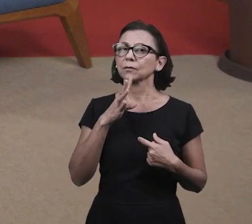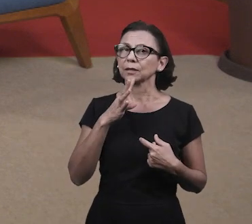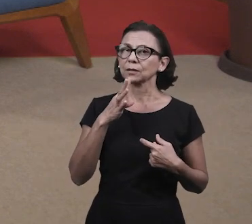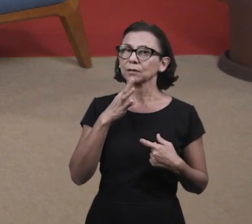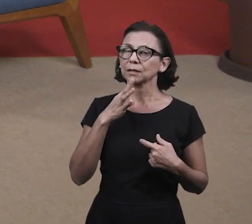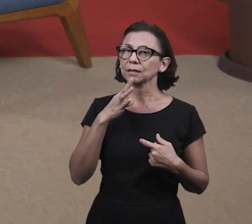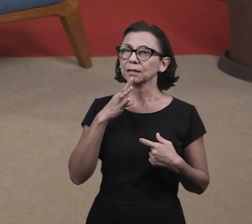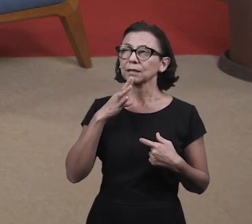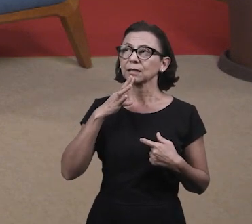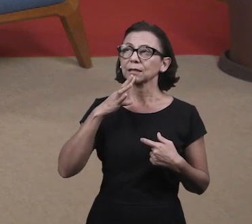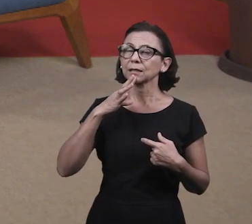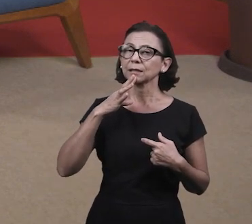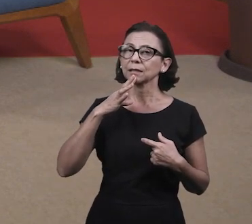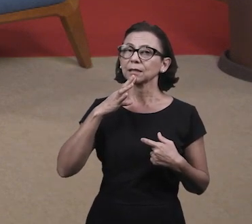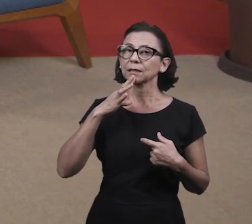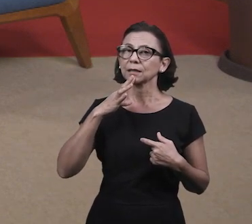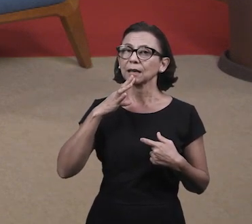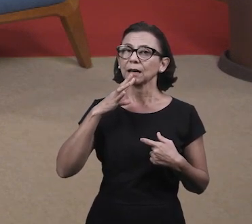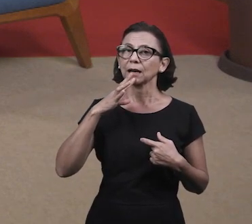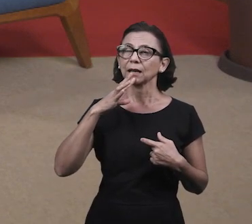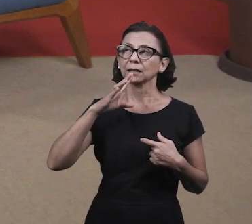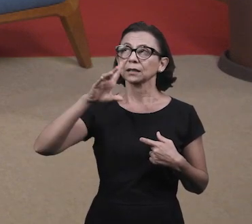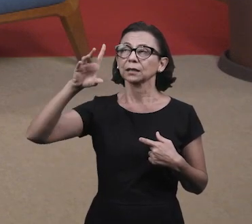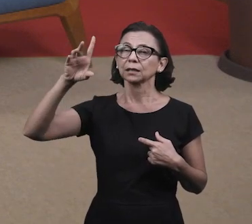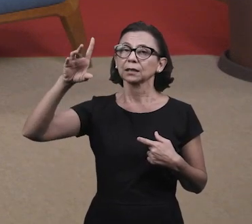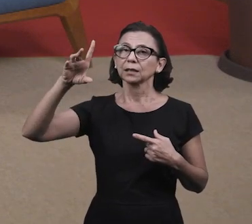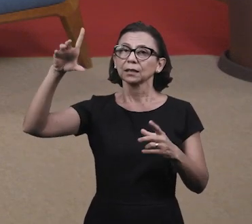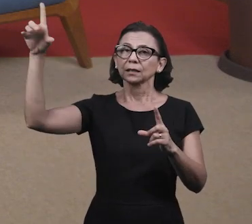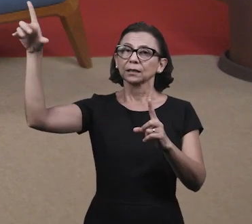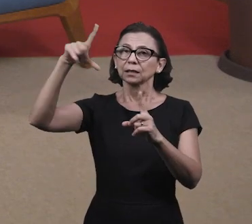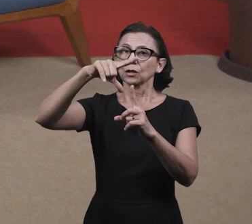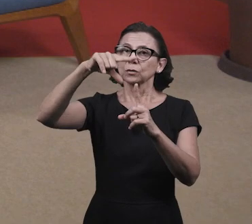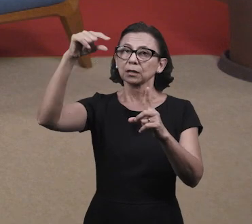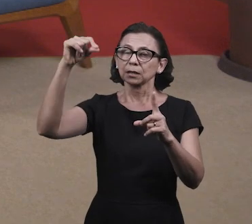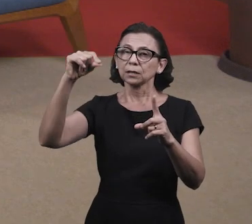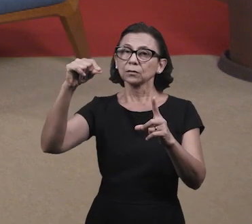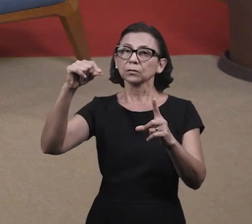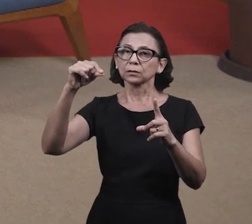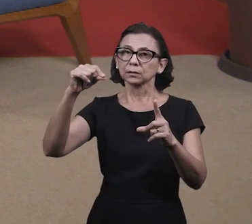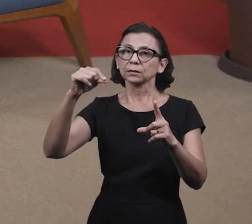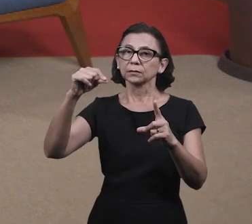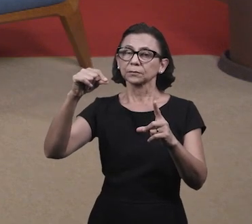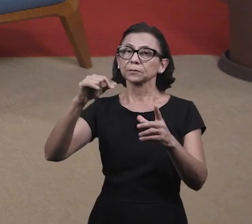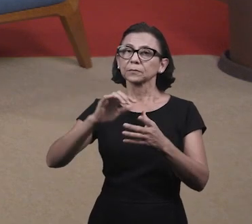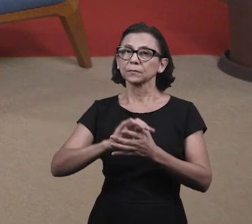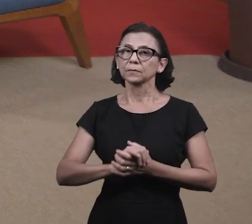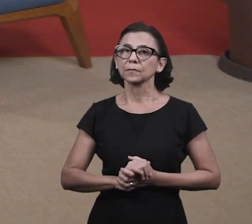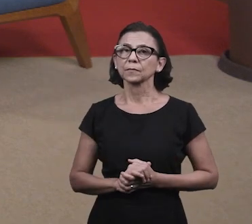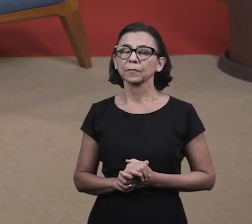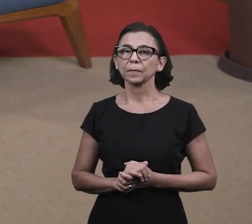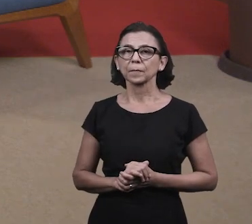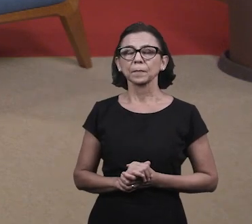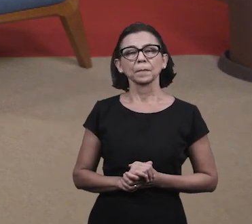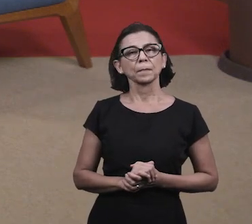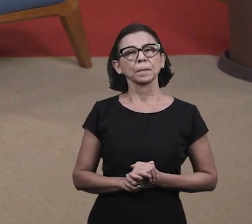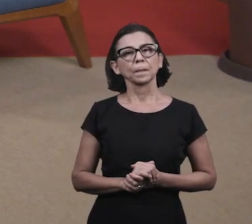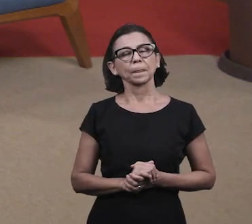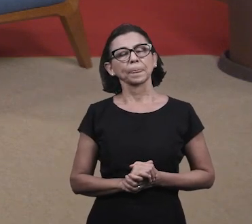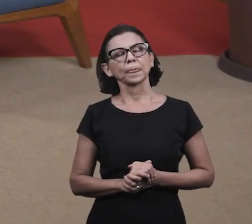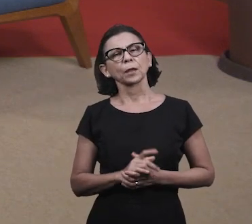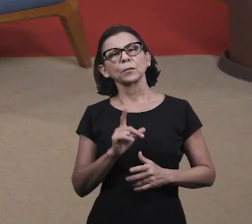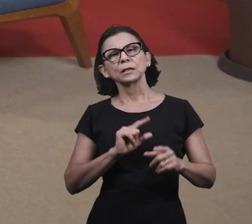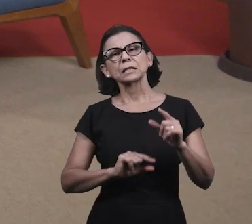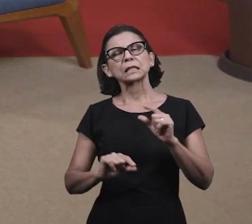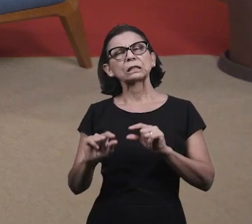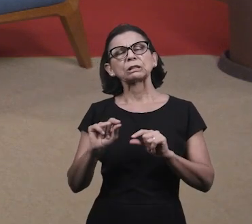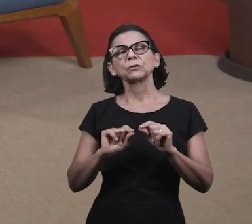connaissance de cette élection qui est par Jésus. C'est l'appel fait par le Seigneur Jésus,